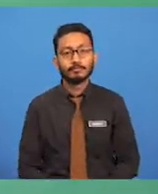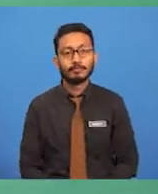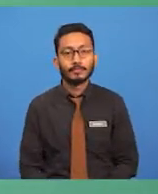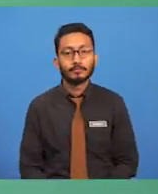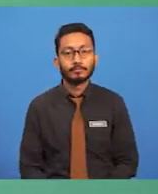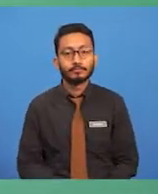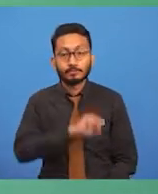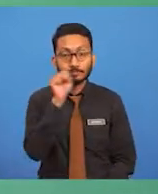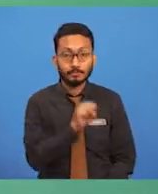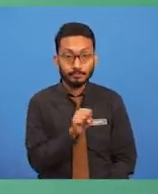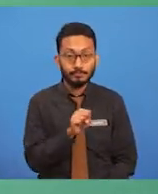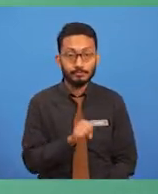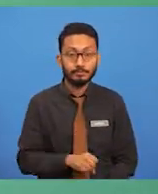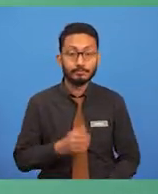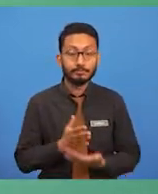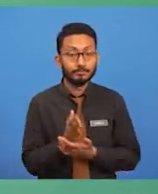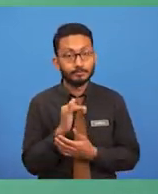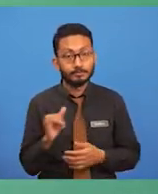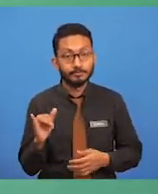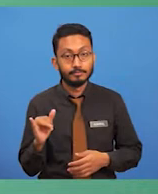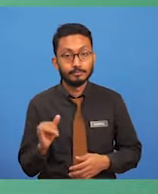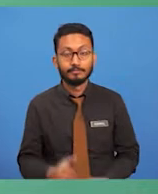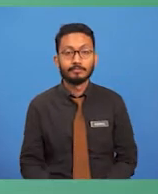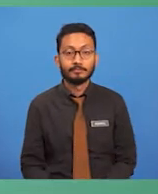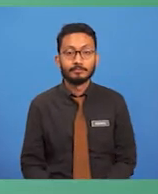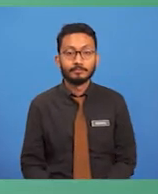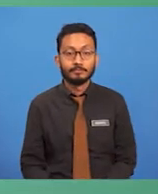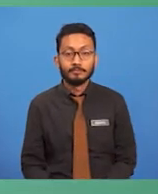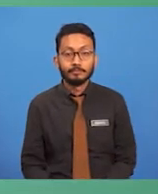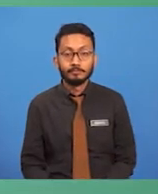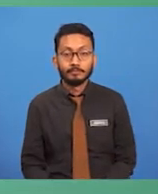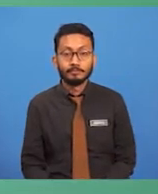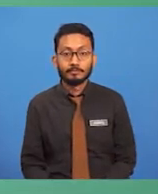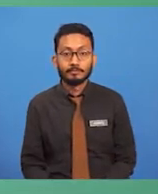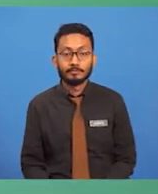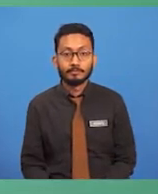Soalan saya yang seterusnya juga berkaitan warna.